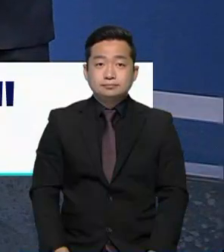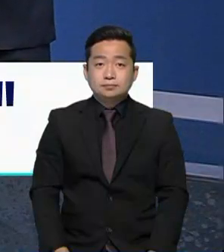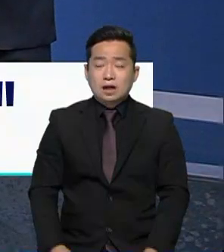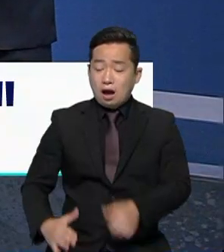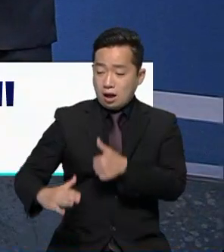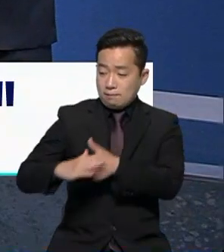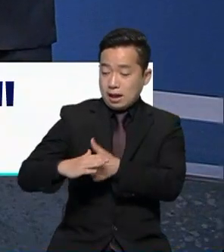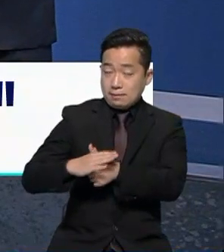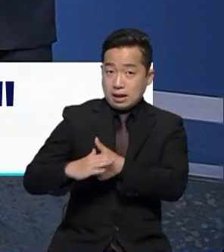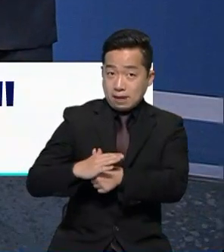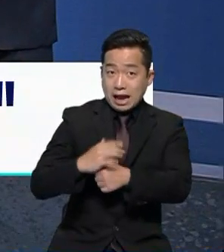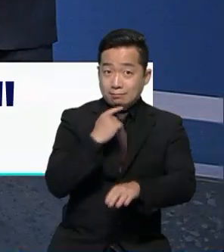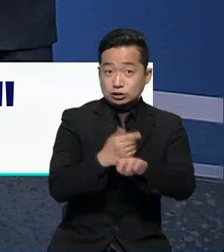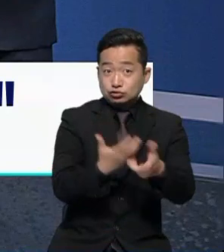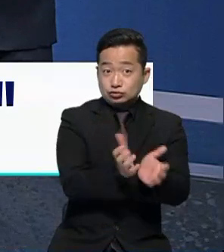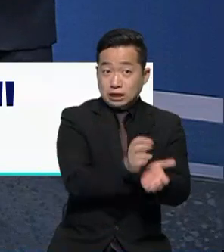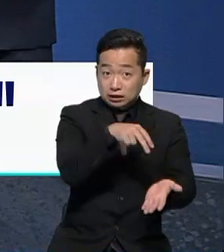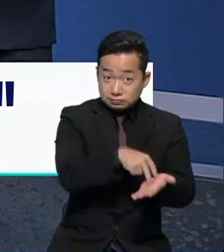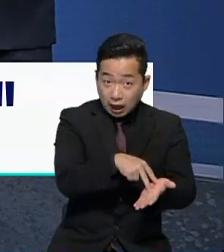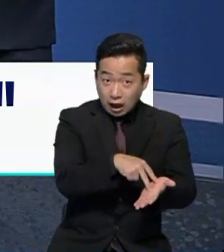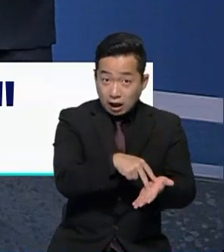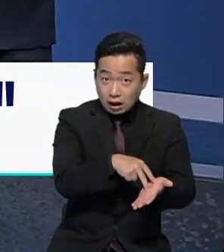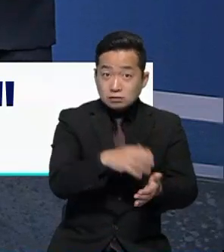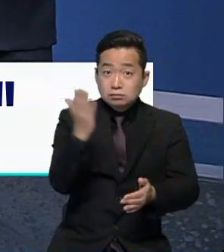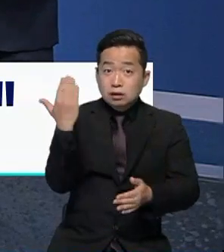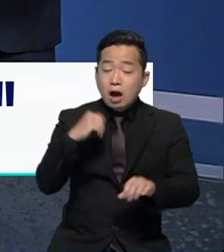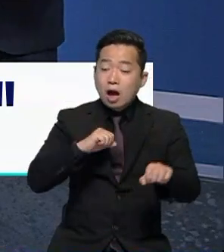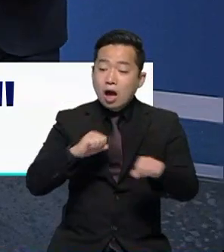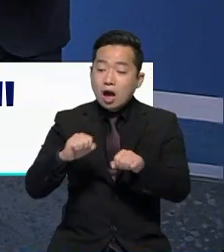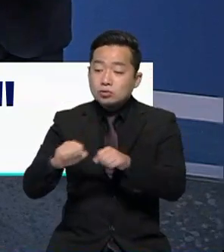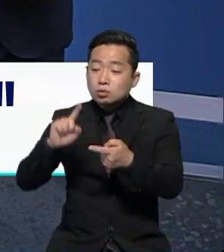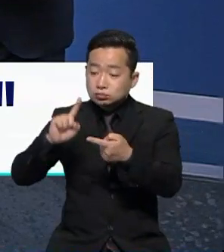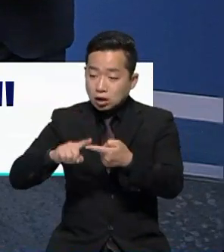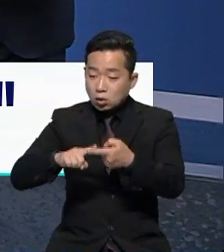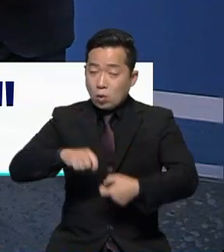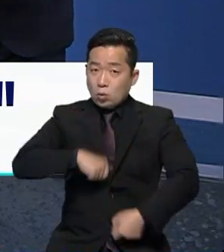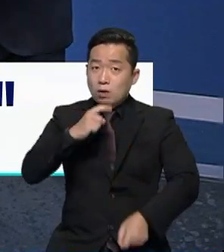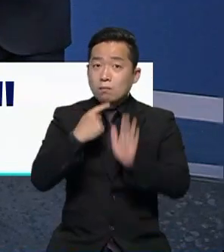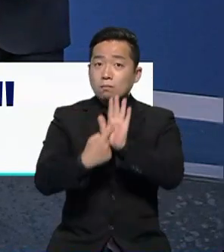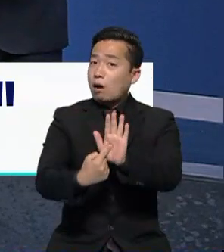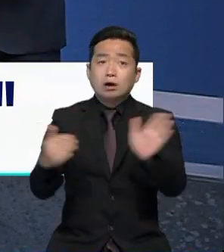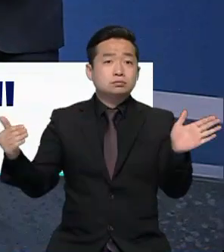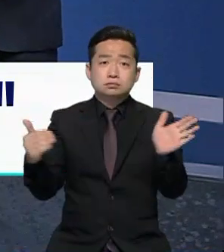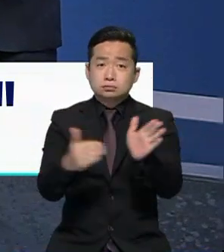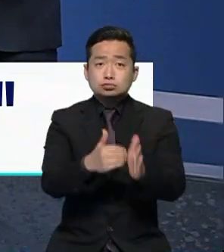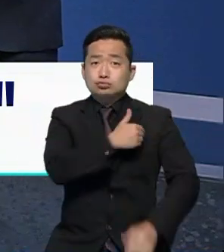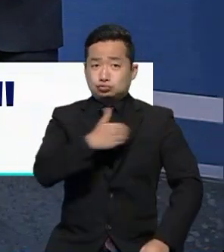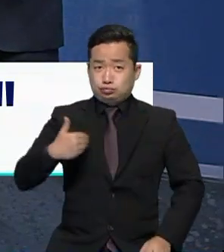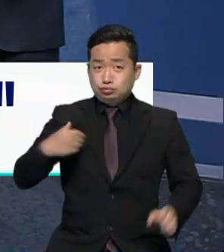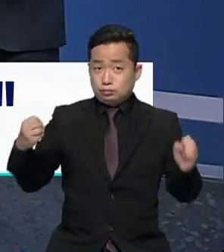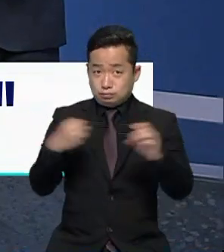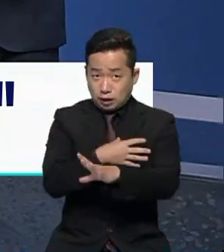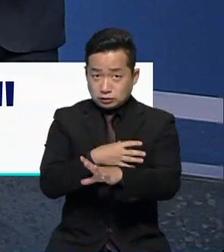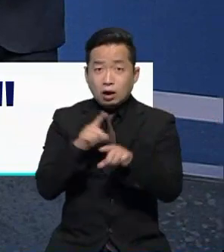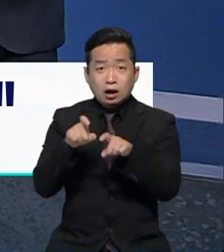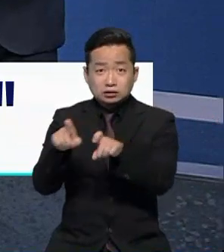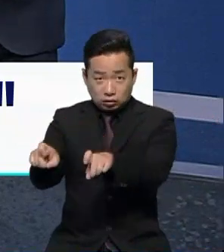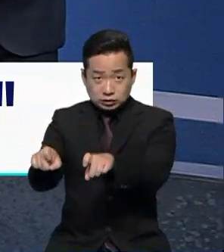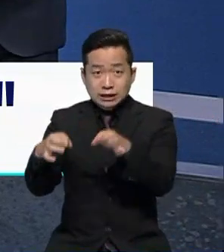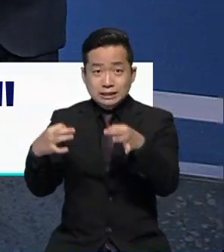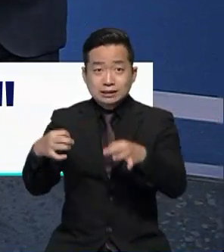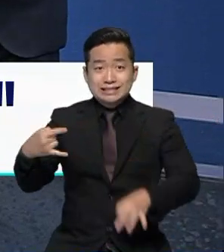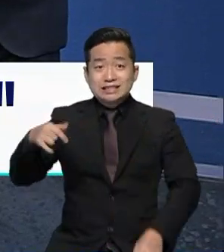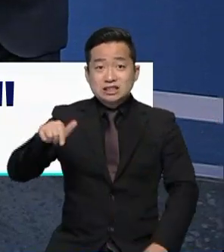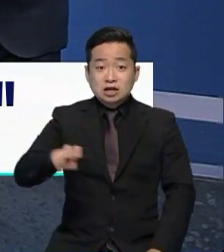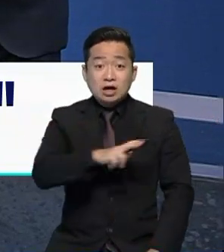이런 공세를 받은 민주당은 그냥 당시 행적을 밝히면 되지 않느냐고 반문했습니다. 의혹 제기 당사자인 김의겸